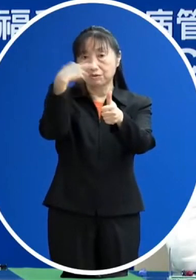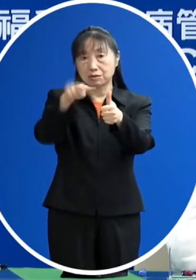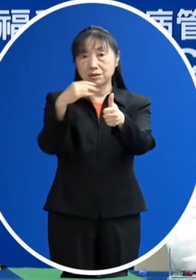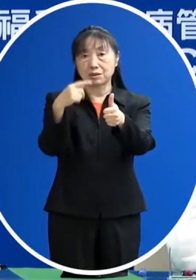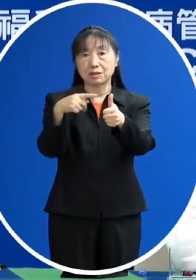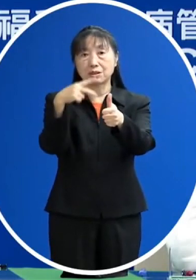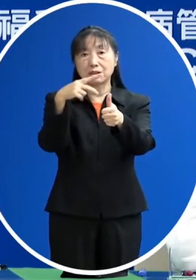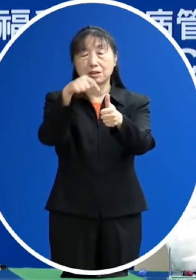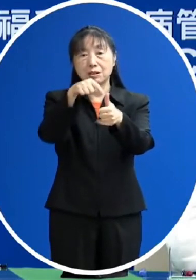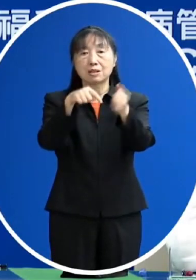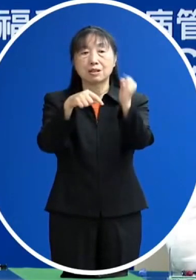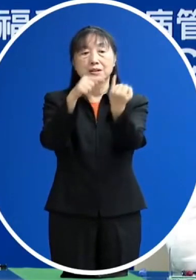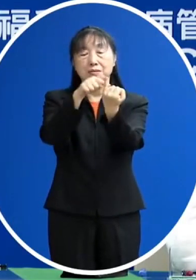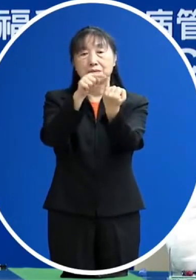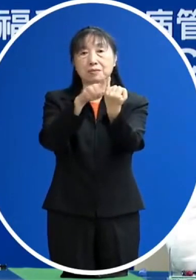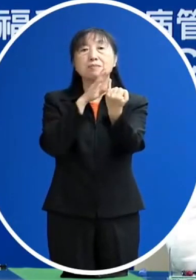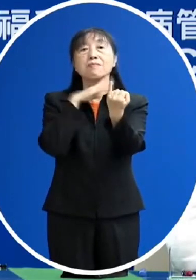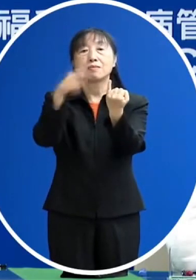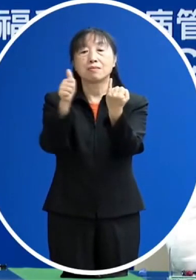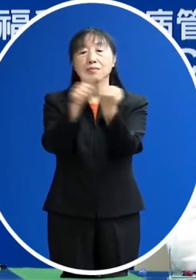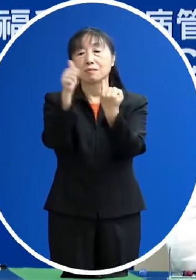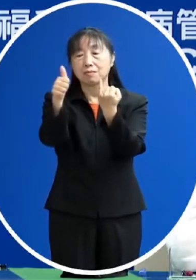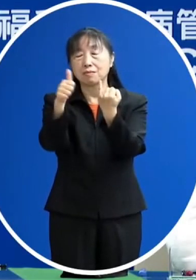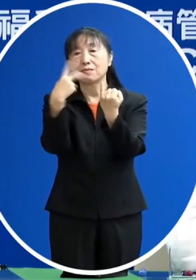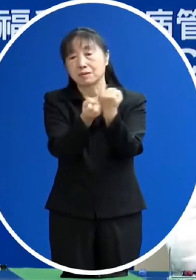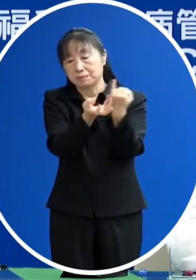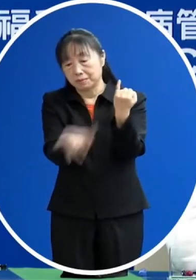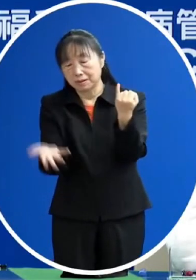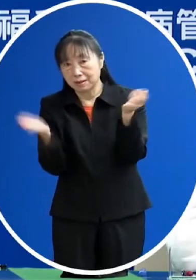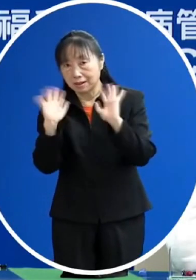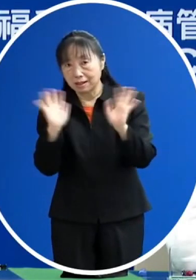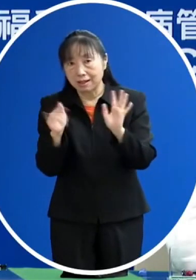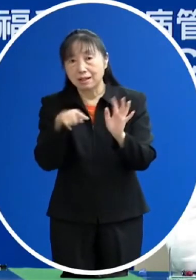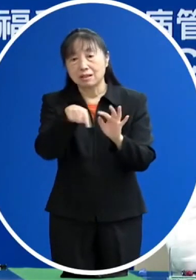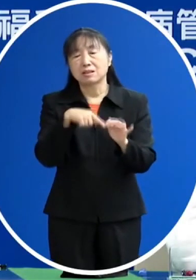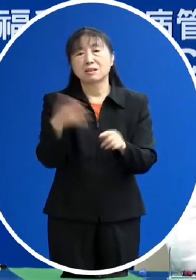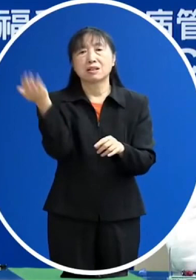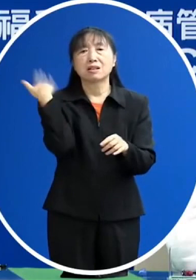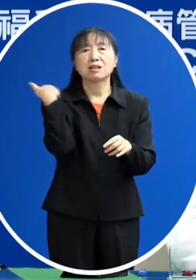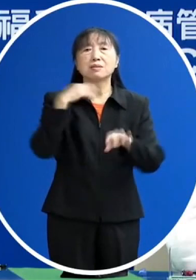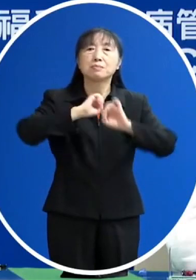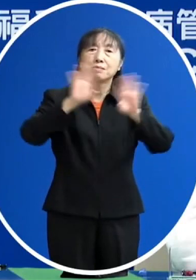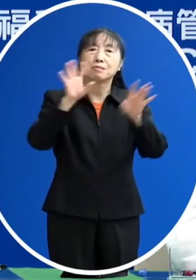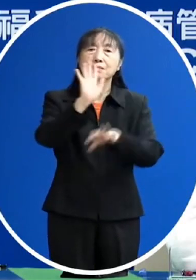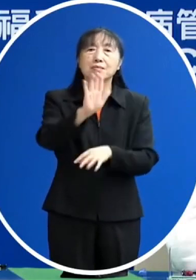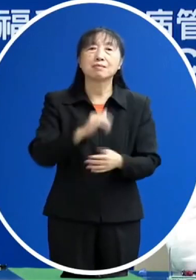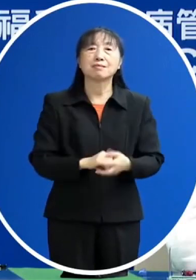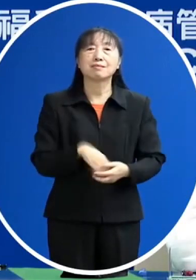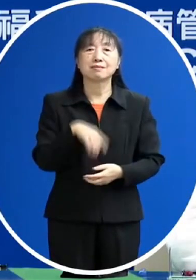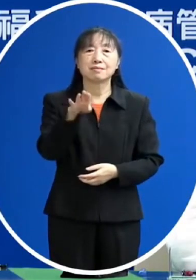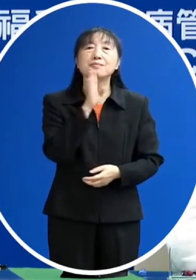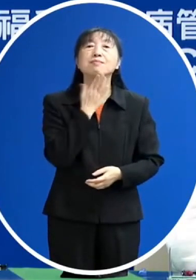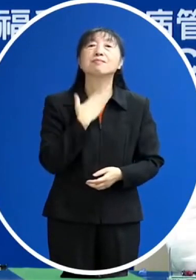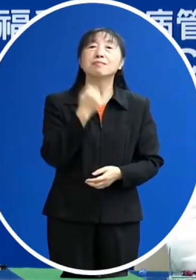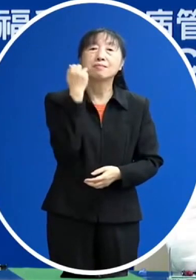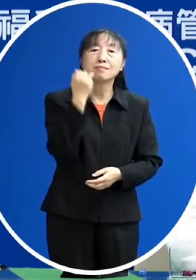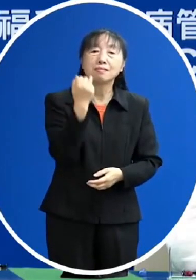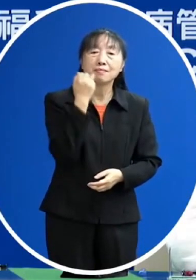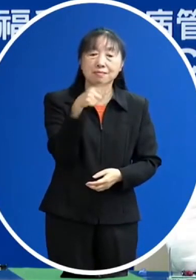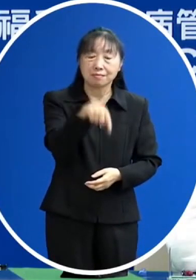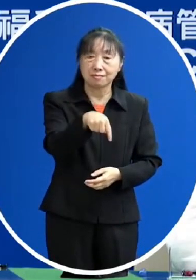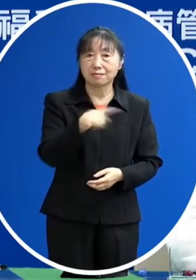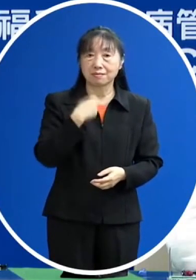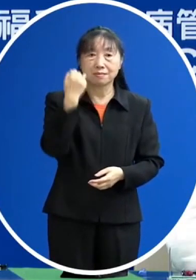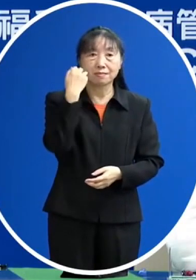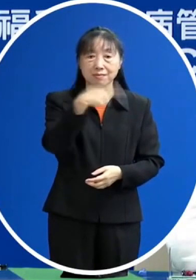小孩，然后他传给这个17507，前两天已经报告过，好，就是他的一个干妹妹，好，然后他